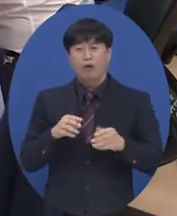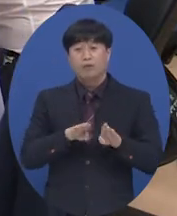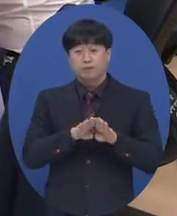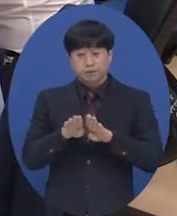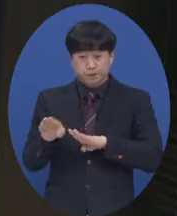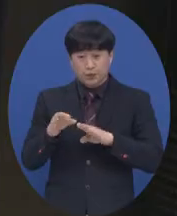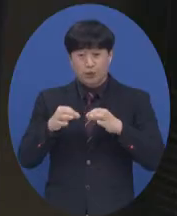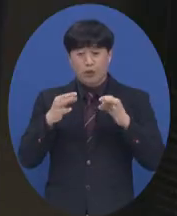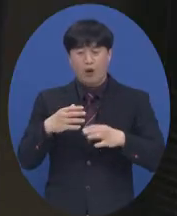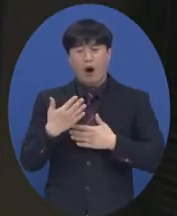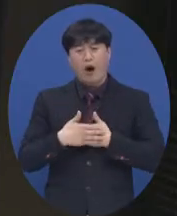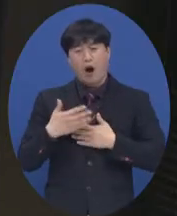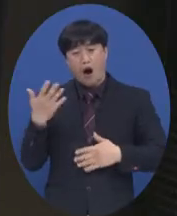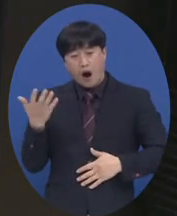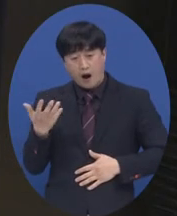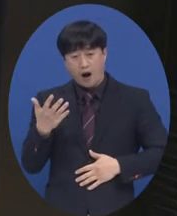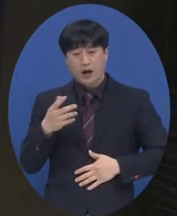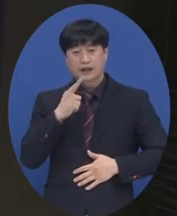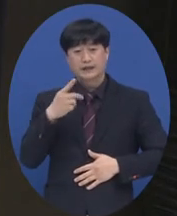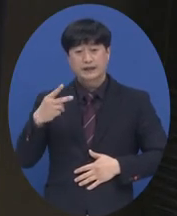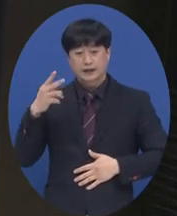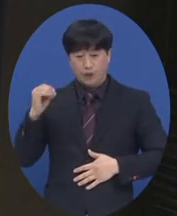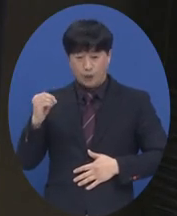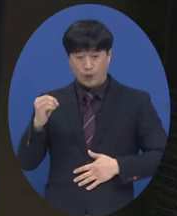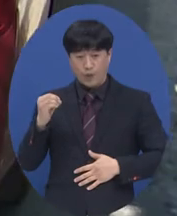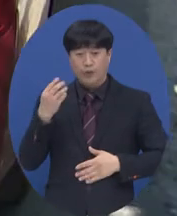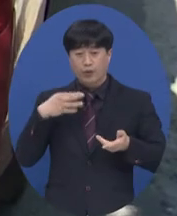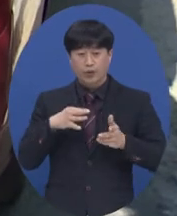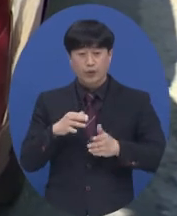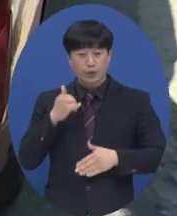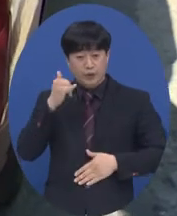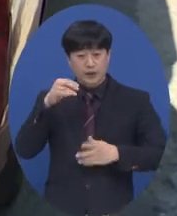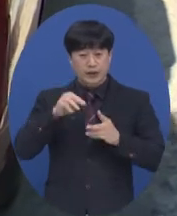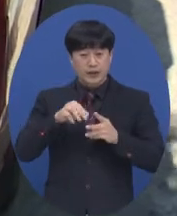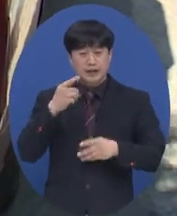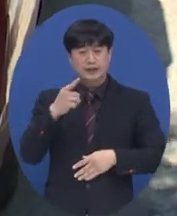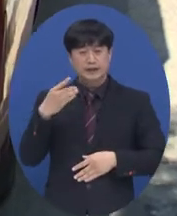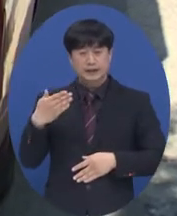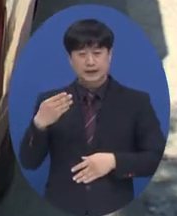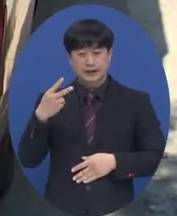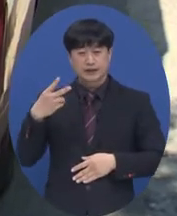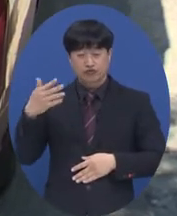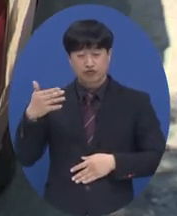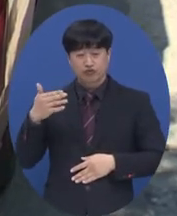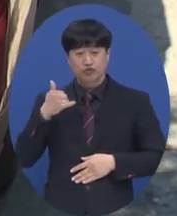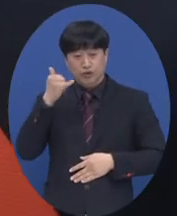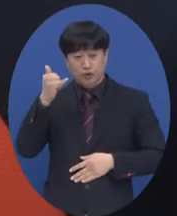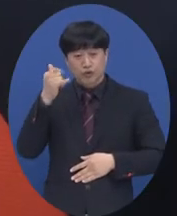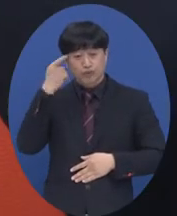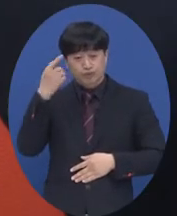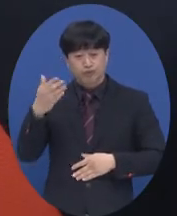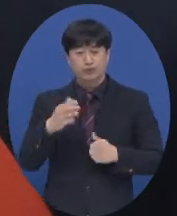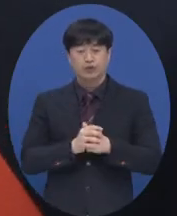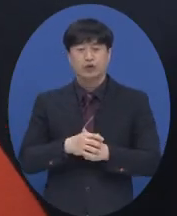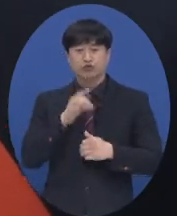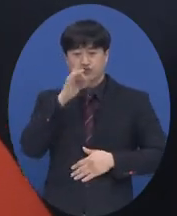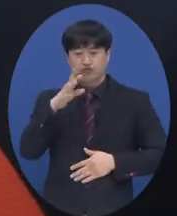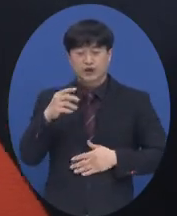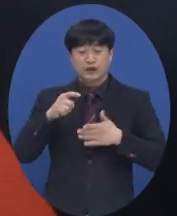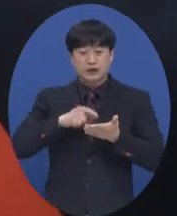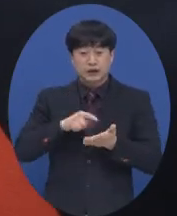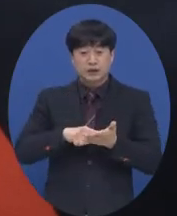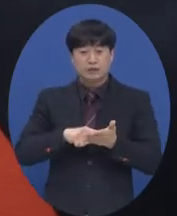아프다면 어떻게 해야 할까요 120 경기 콜센터 또는 129 보건복지콜센터 에 문의하거나 중앙